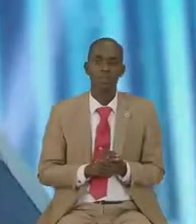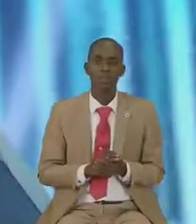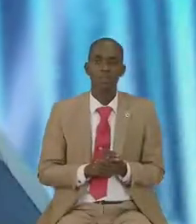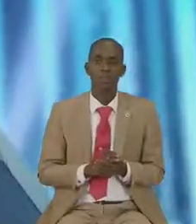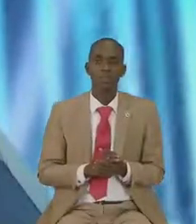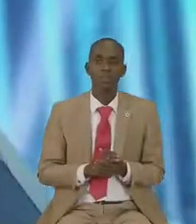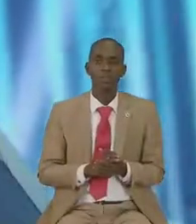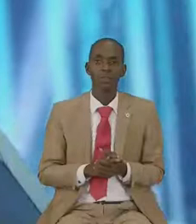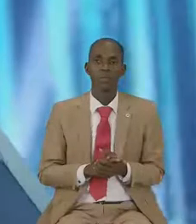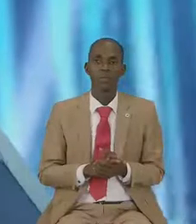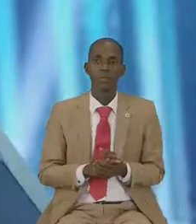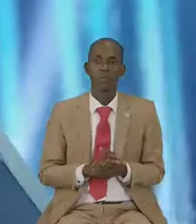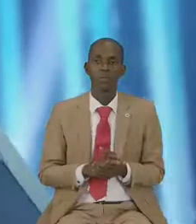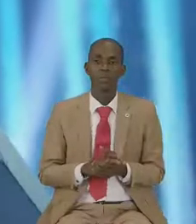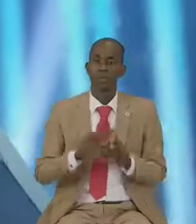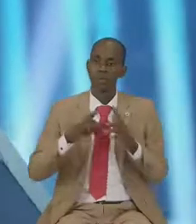au Seigneur.